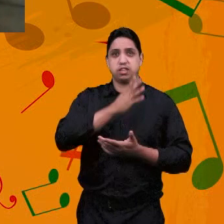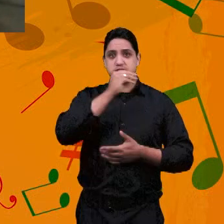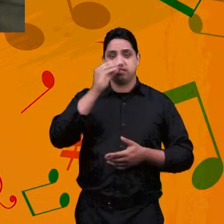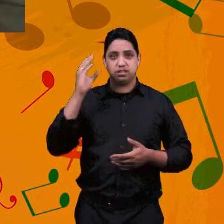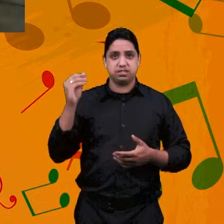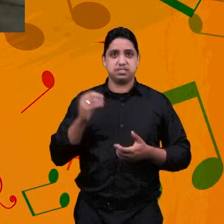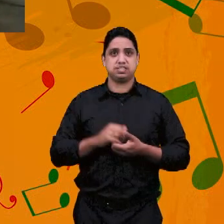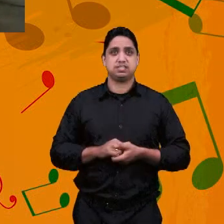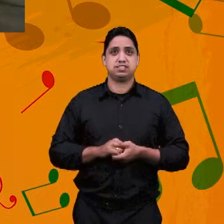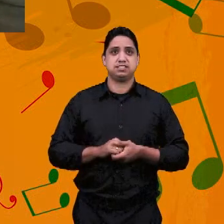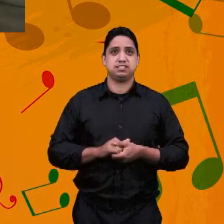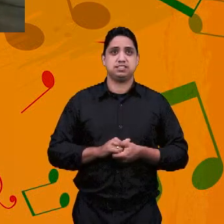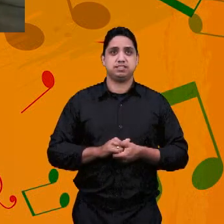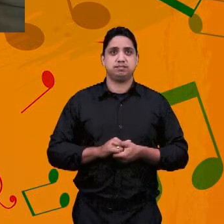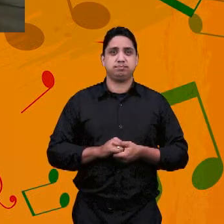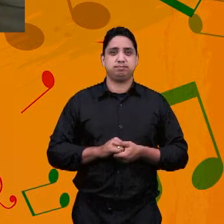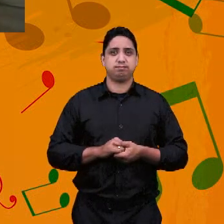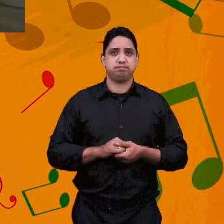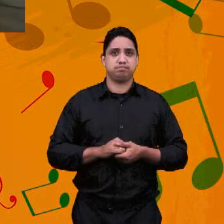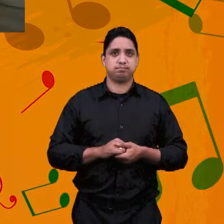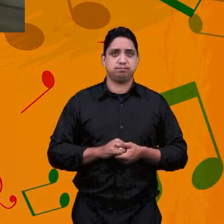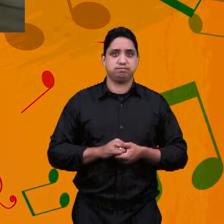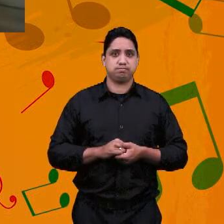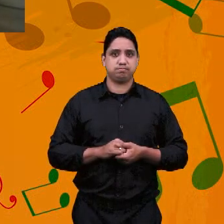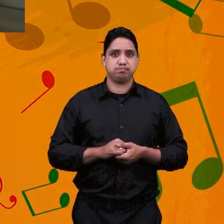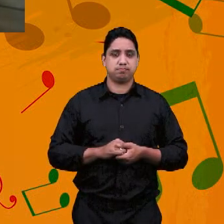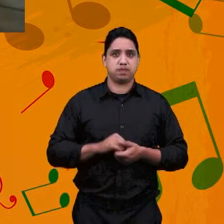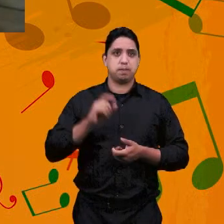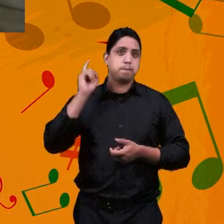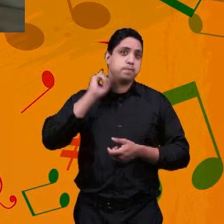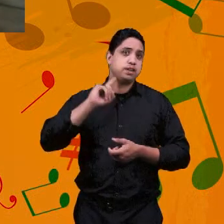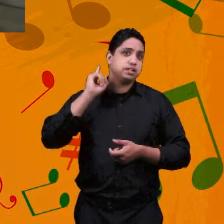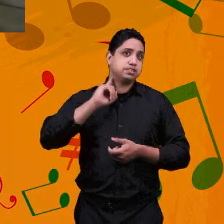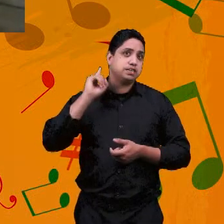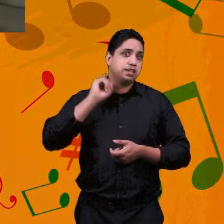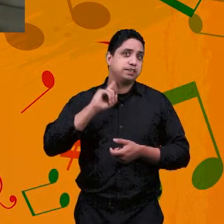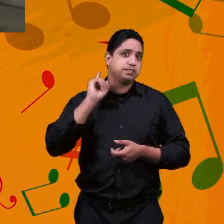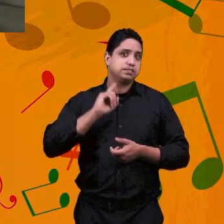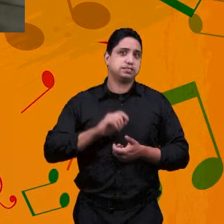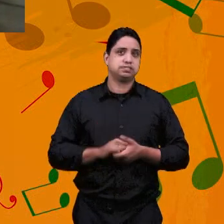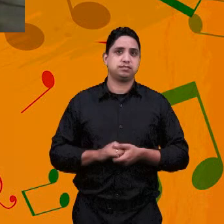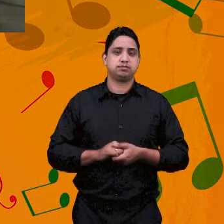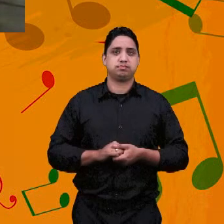Voici les adolescents de Saint Antônio do Monte, Minas Gerais.